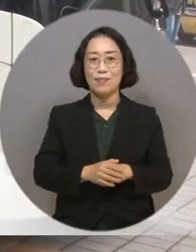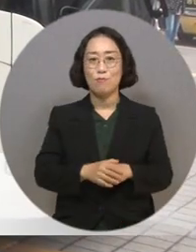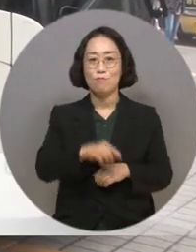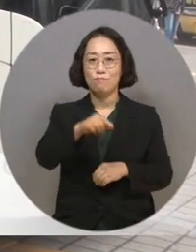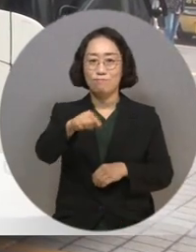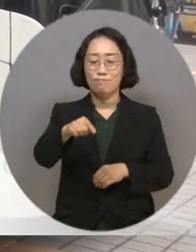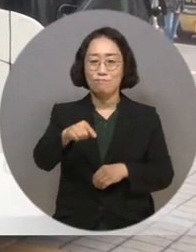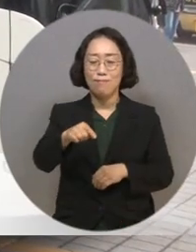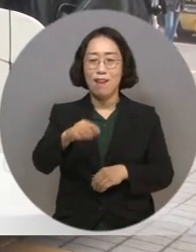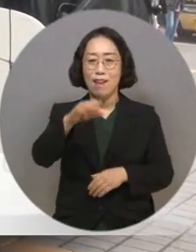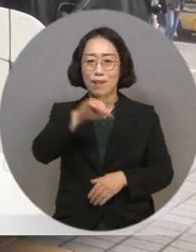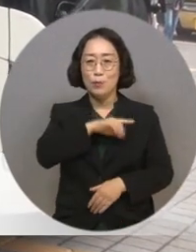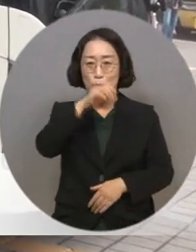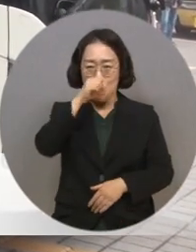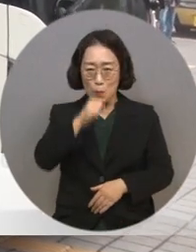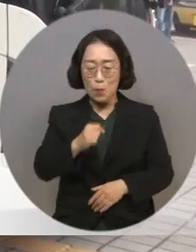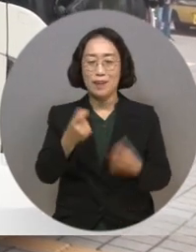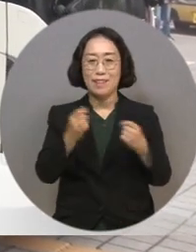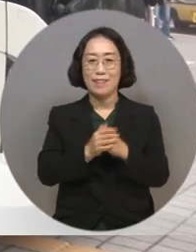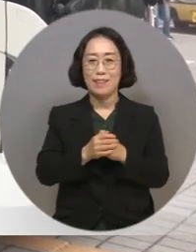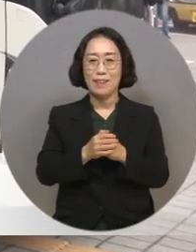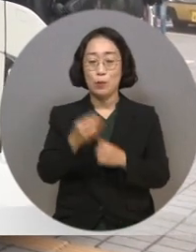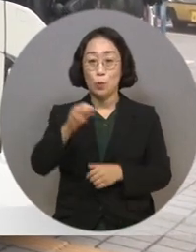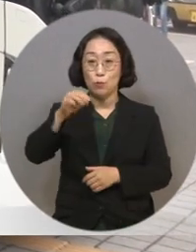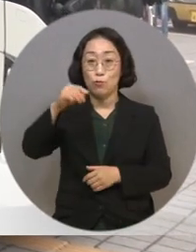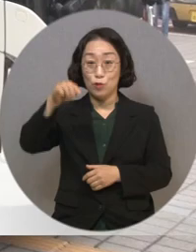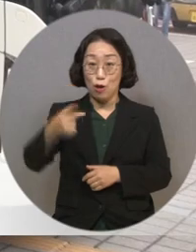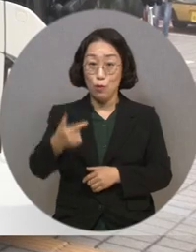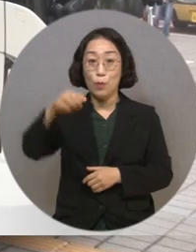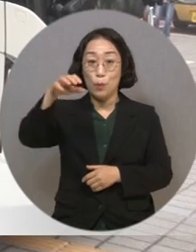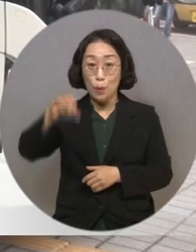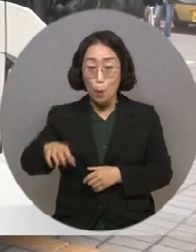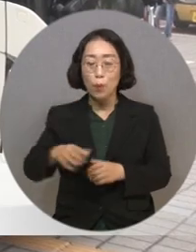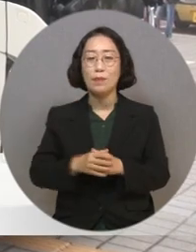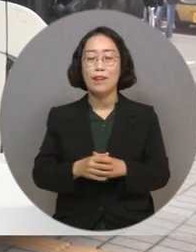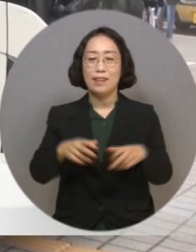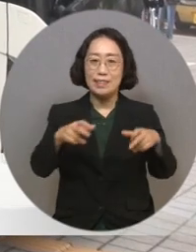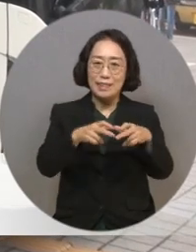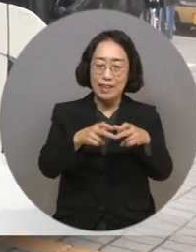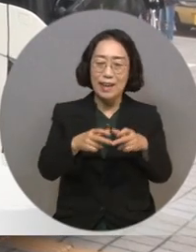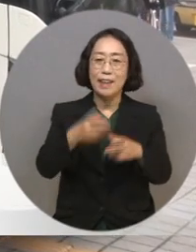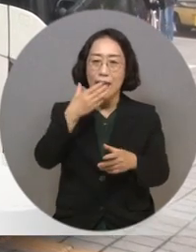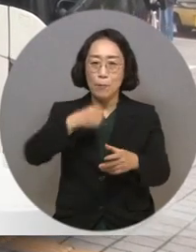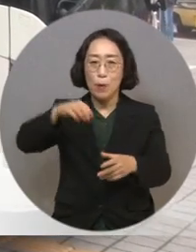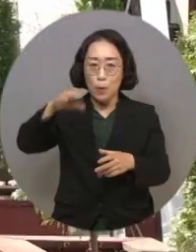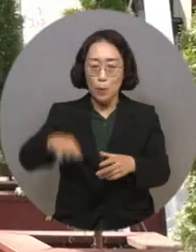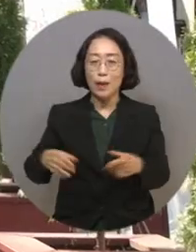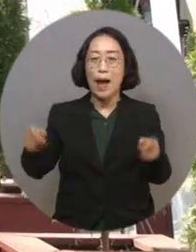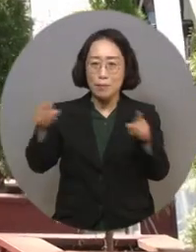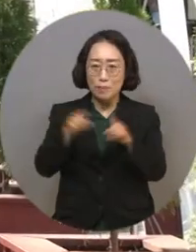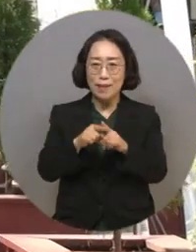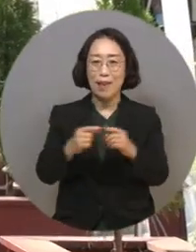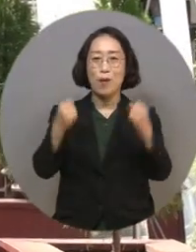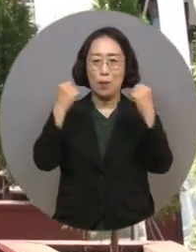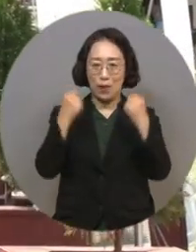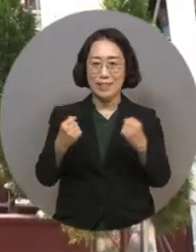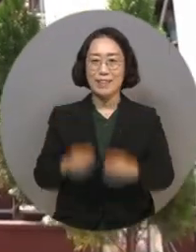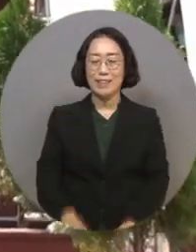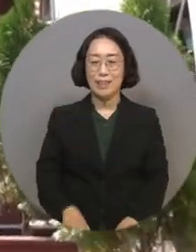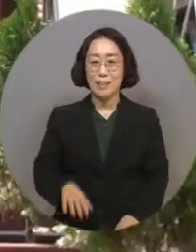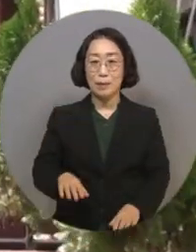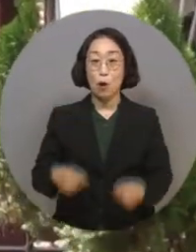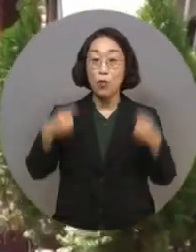오늘 여행하는데 아주 좋을 것 같아요. 우리 동천시 장애인들의 행복한 동천시 우리 함께 갑니다. 화이팅! 이번